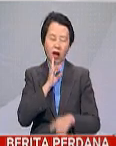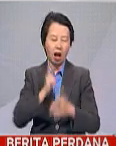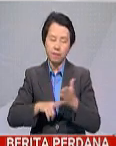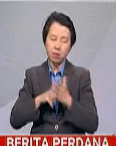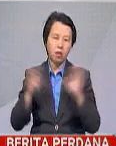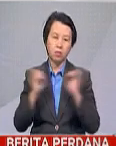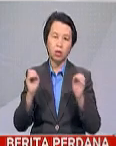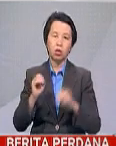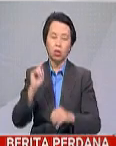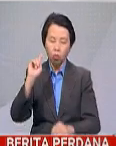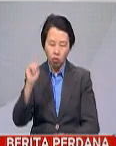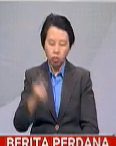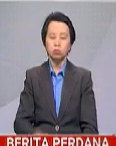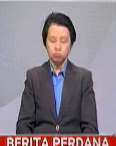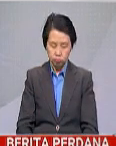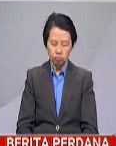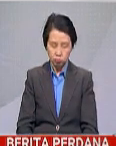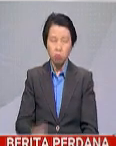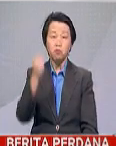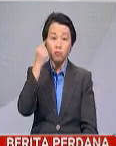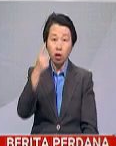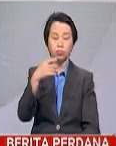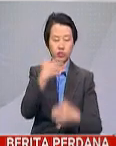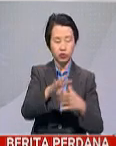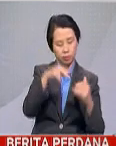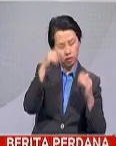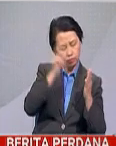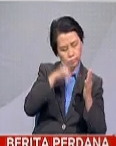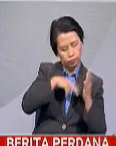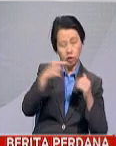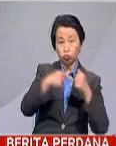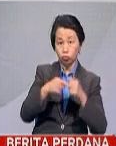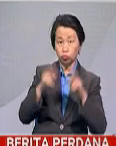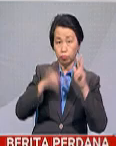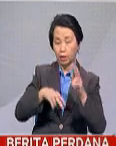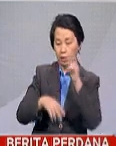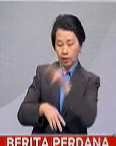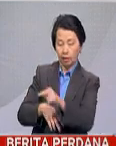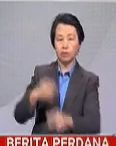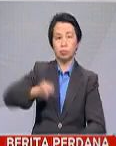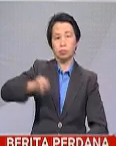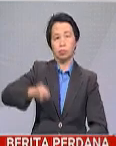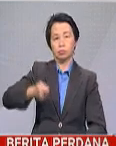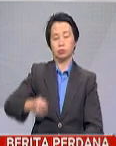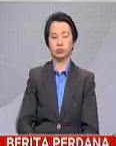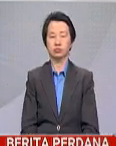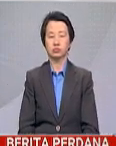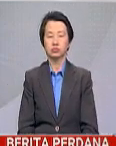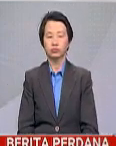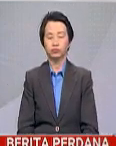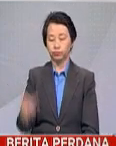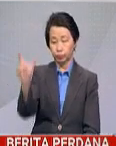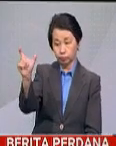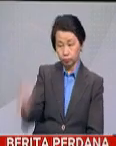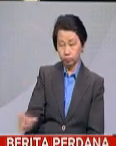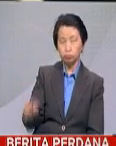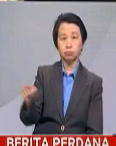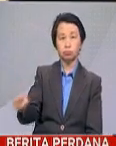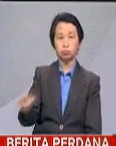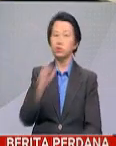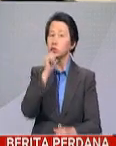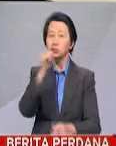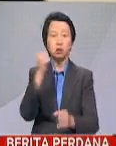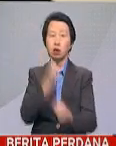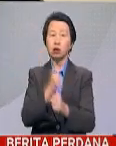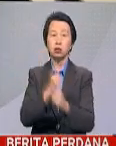dan hanya mengangguk faham selepas pertuduhan dibacakan di hadapan Magistrate Rashidah Bahru. Tertuduh yang tidak